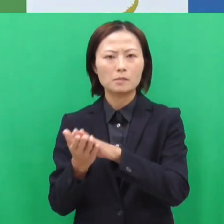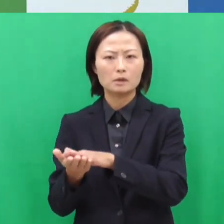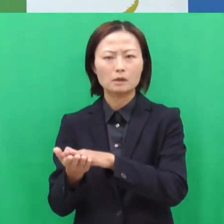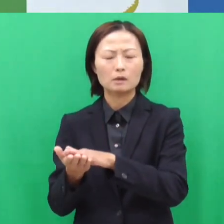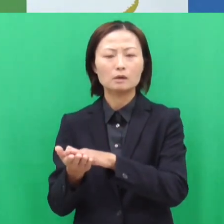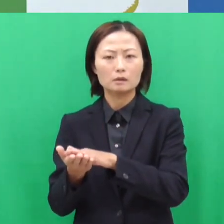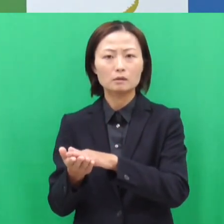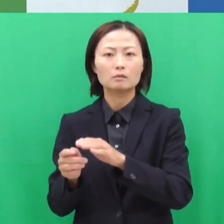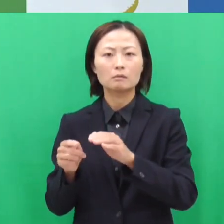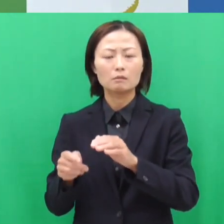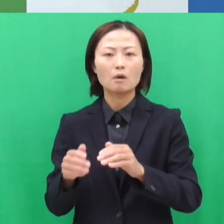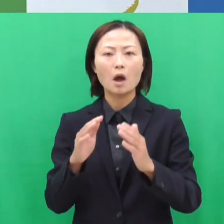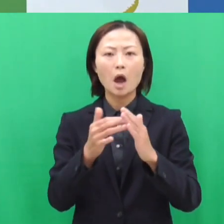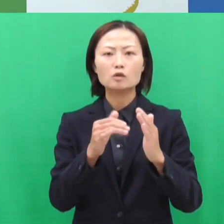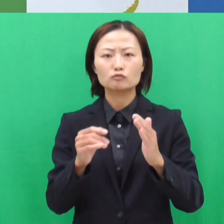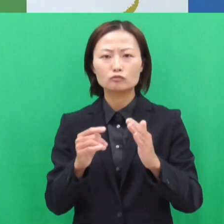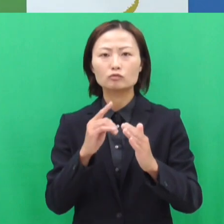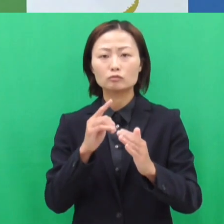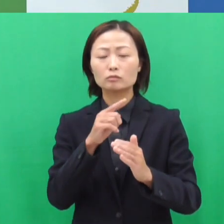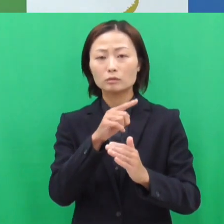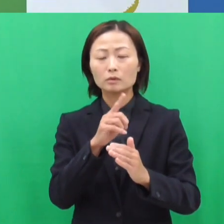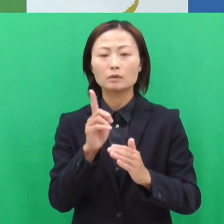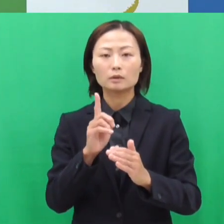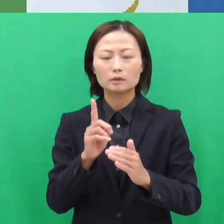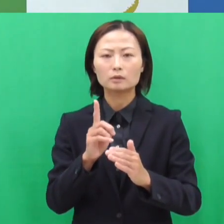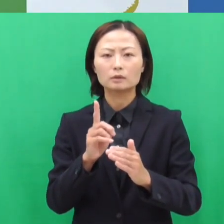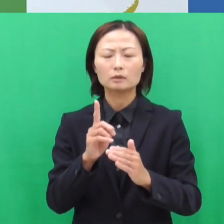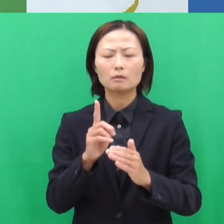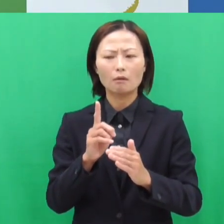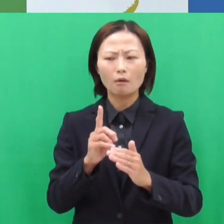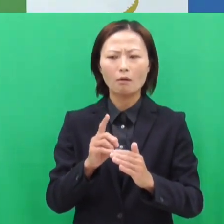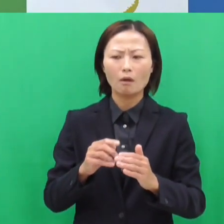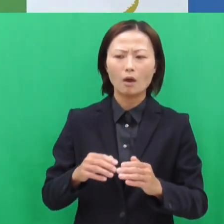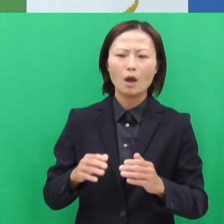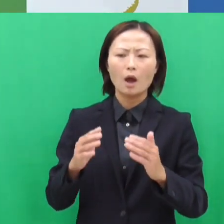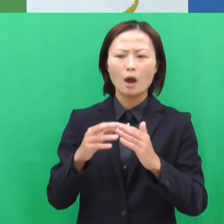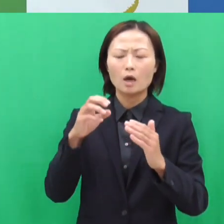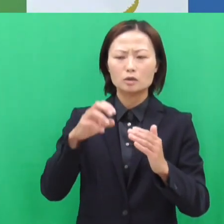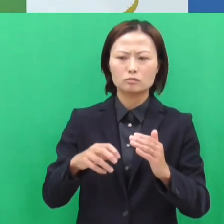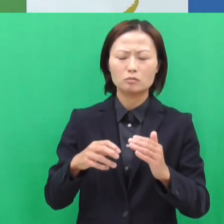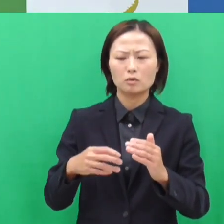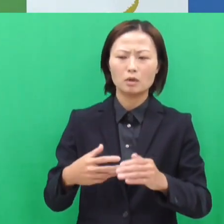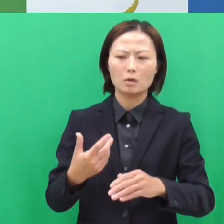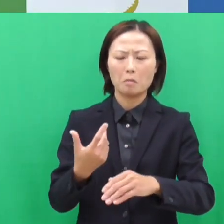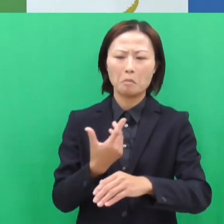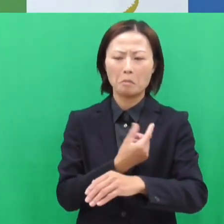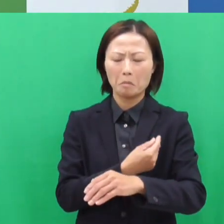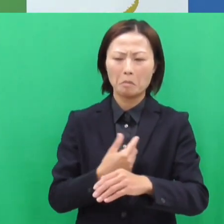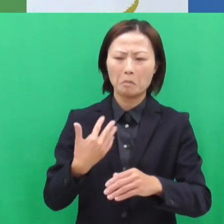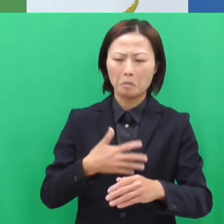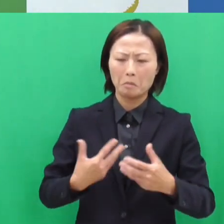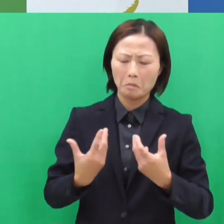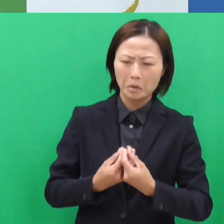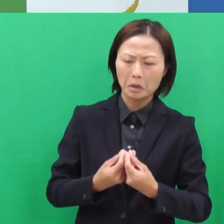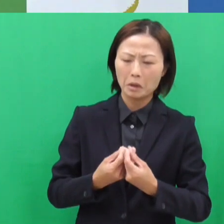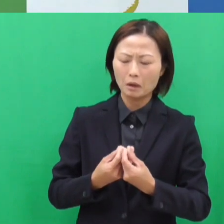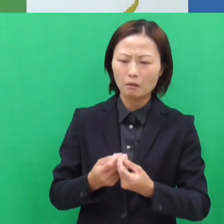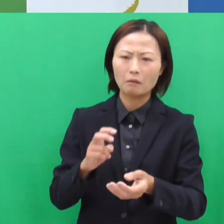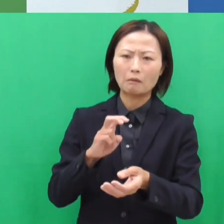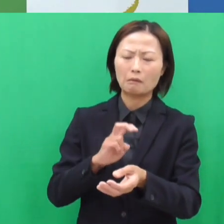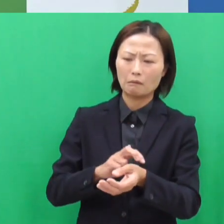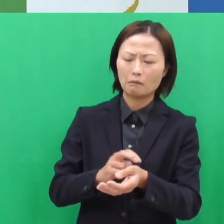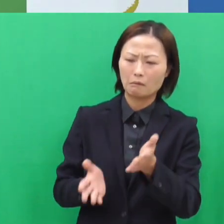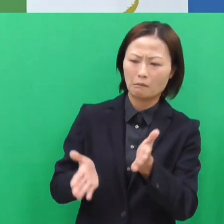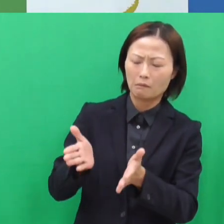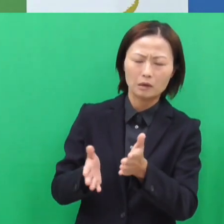てご家族の方や危機の観光現場の方ですね